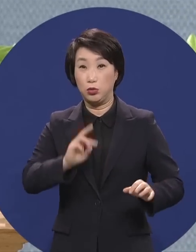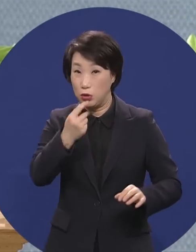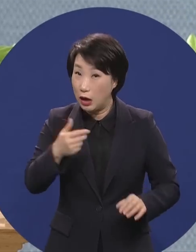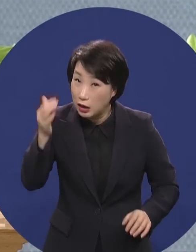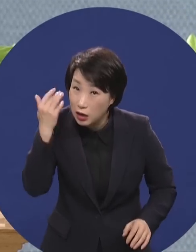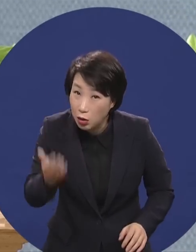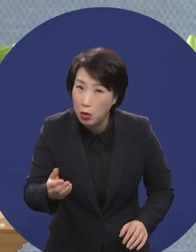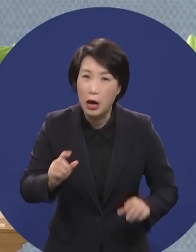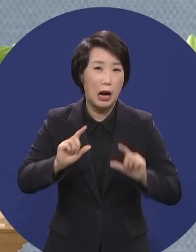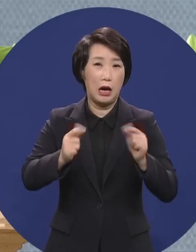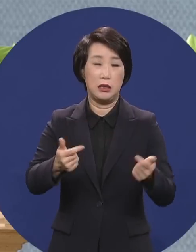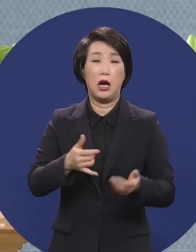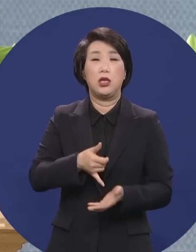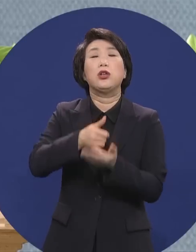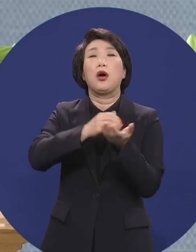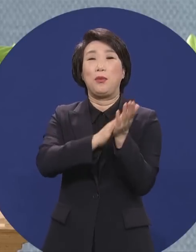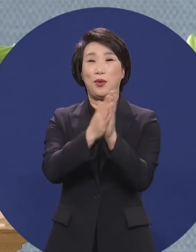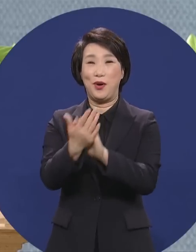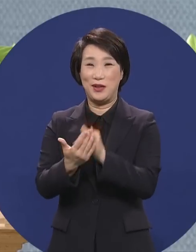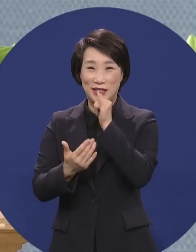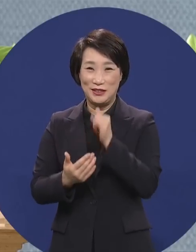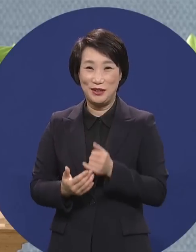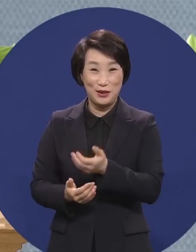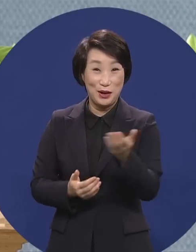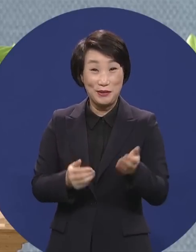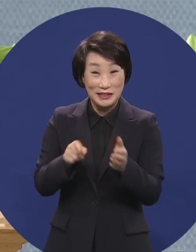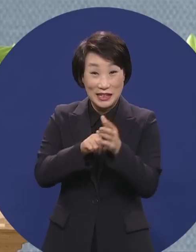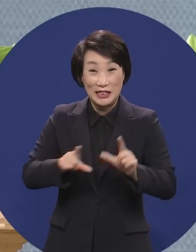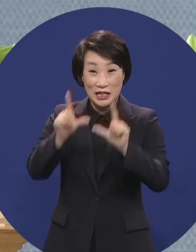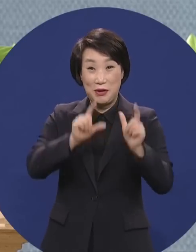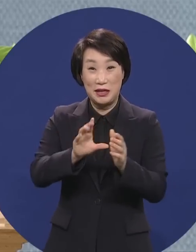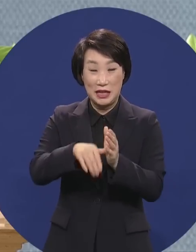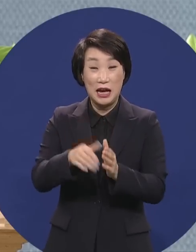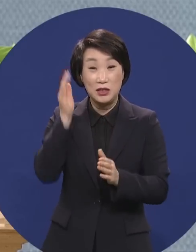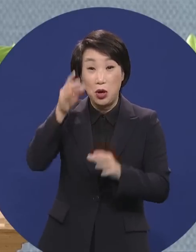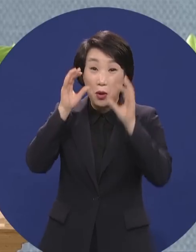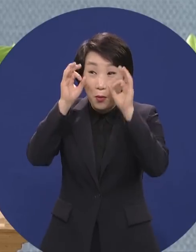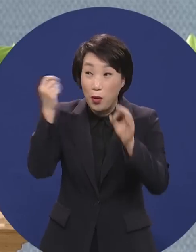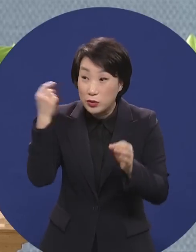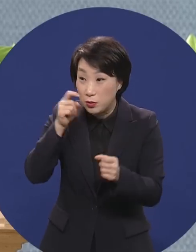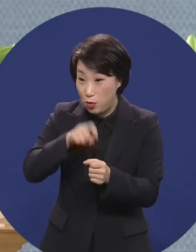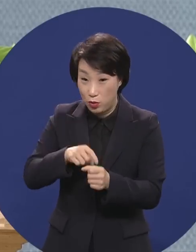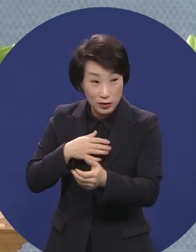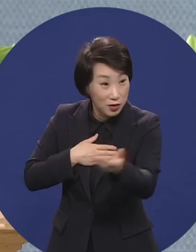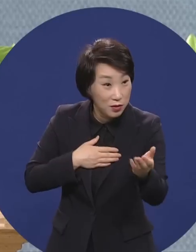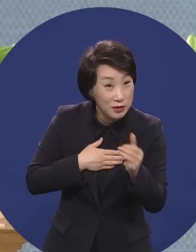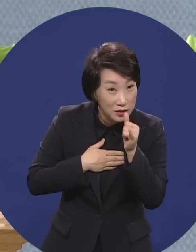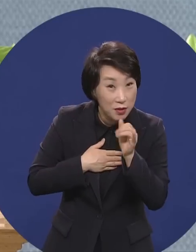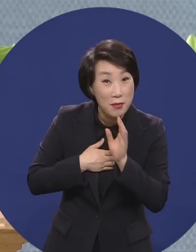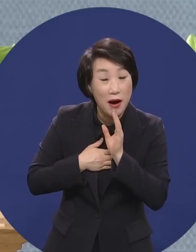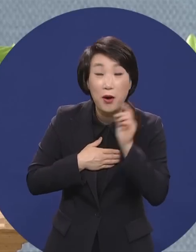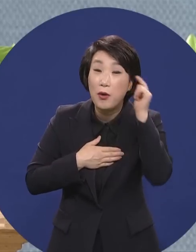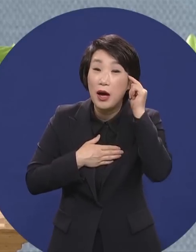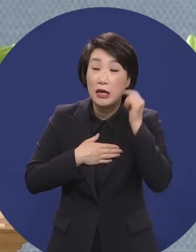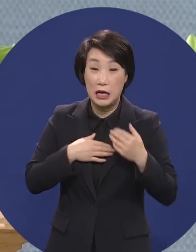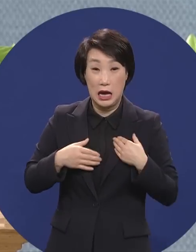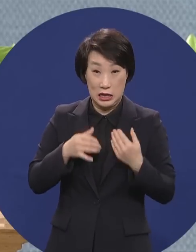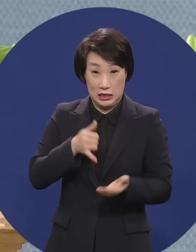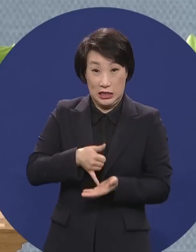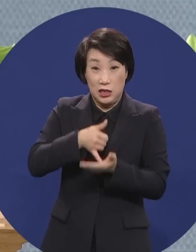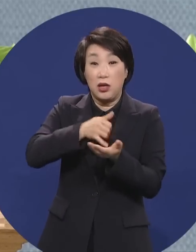인격적인 변화. 그래서 신앙생활에 할 때 설교를 듣는 이유가 뭐냐? 인격적인 변화를